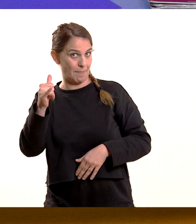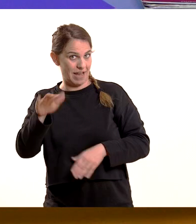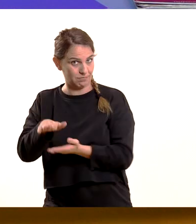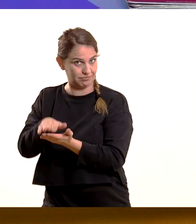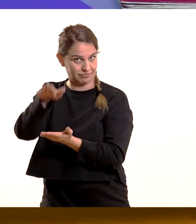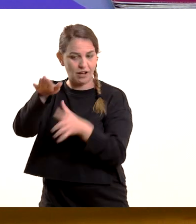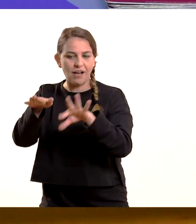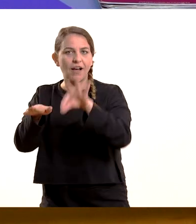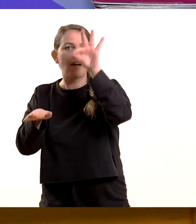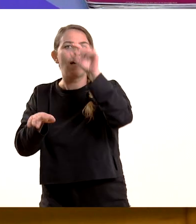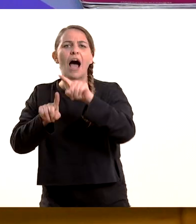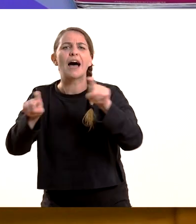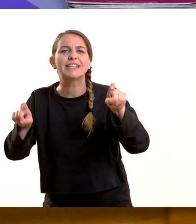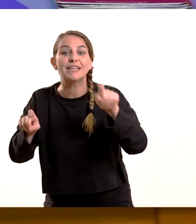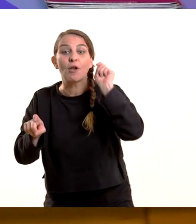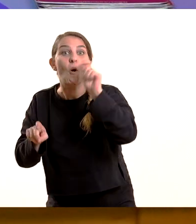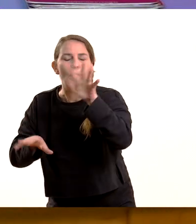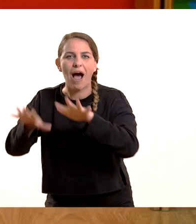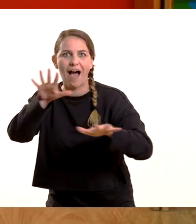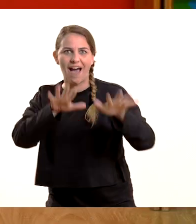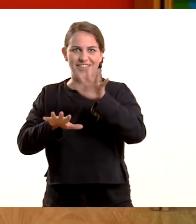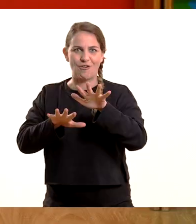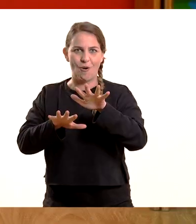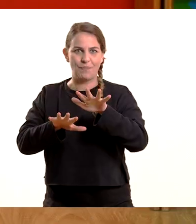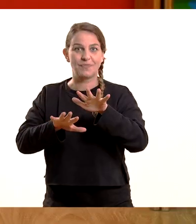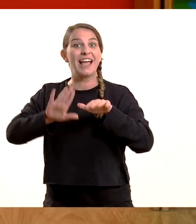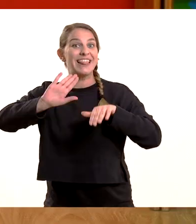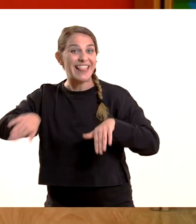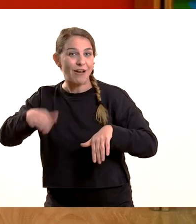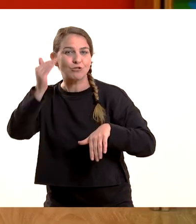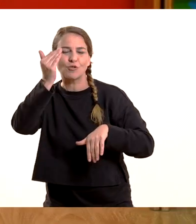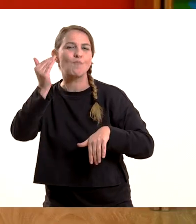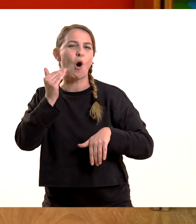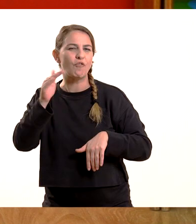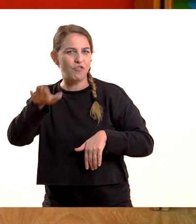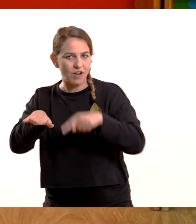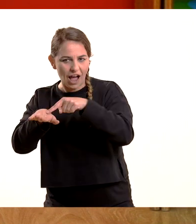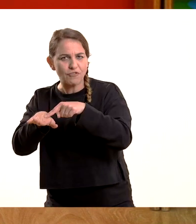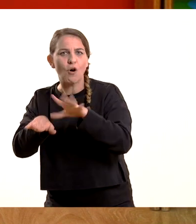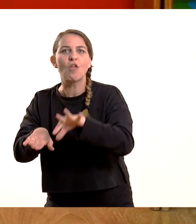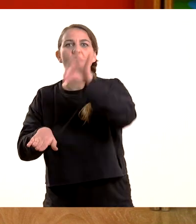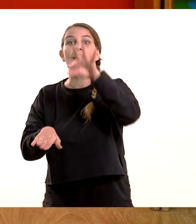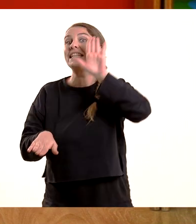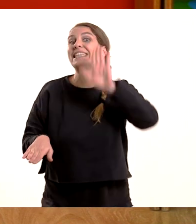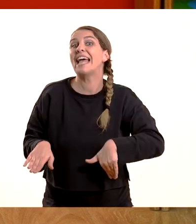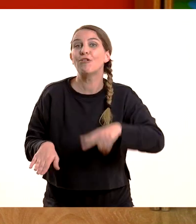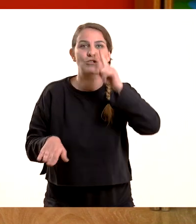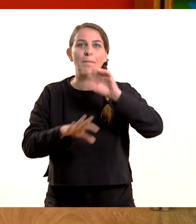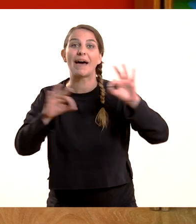μαγικό αντικείμενο. Και στις μοβ κάρτες βρίσκεται το ευχάριστο τέλος. Το έζησαν αυτοί καλά και εμείς ακόμα καλύτερα.